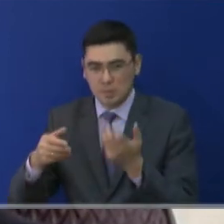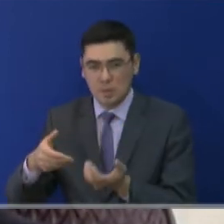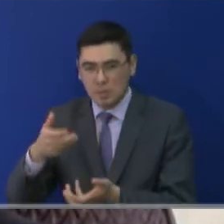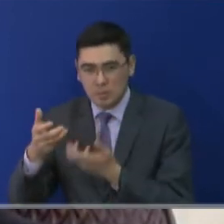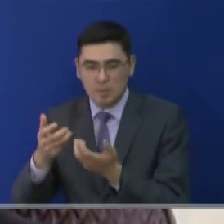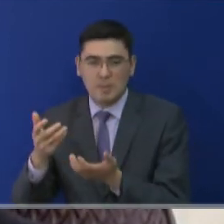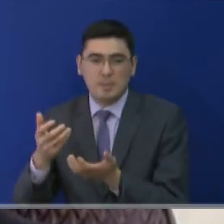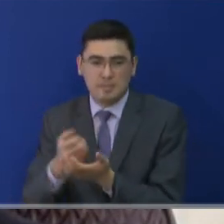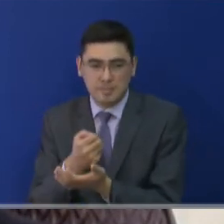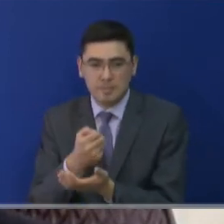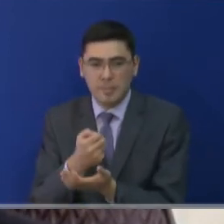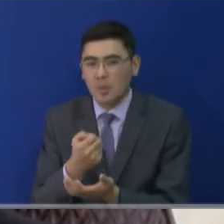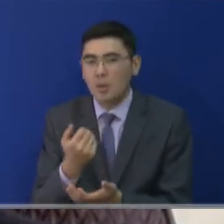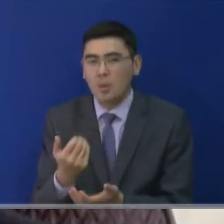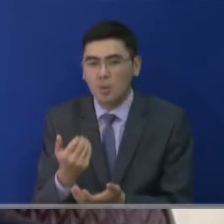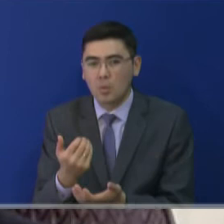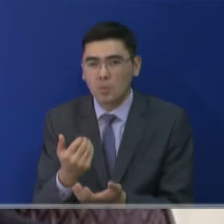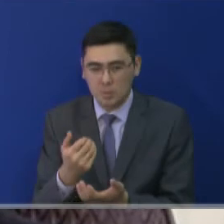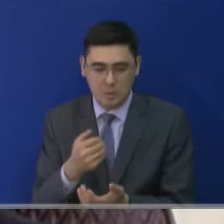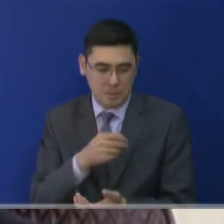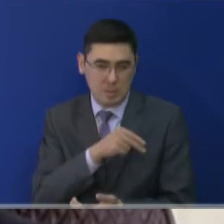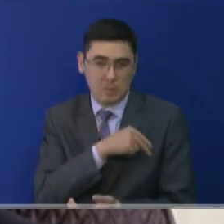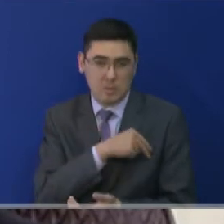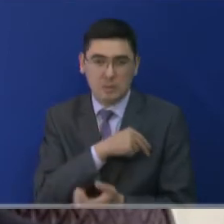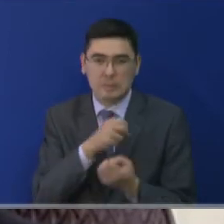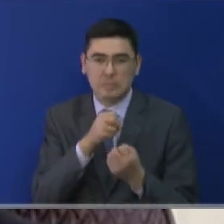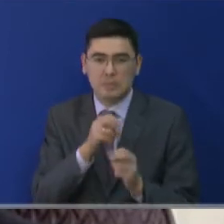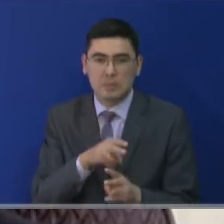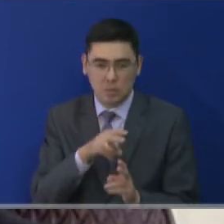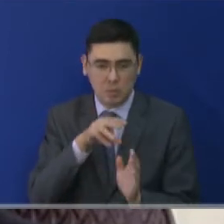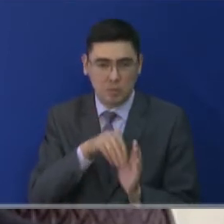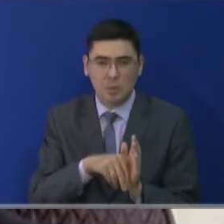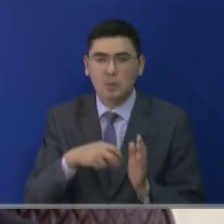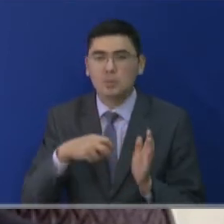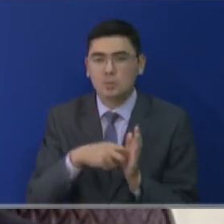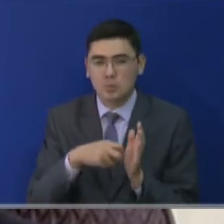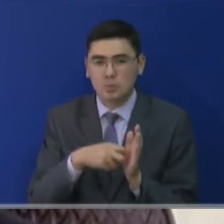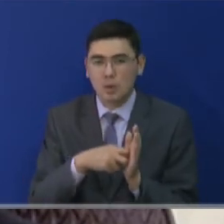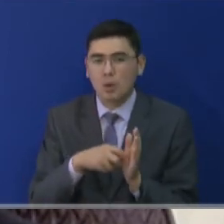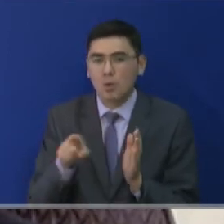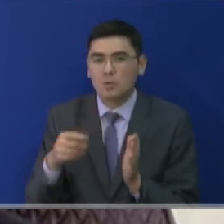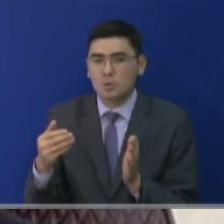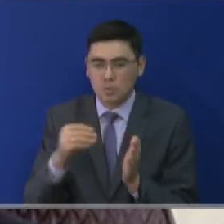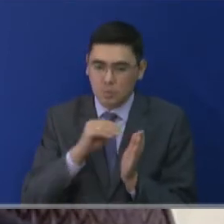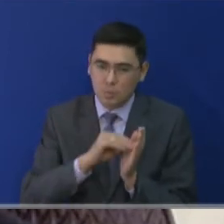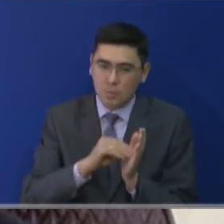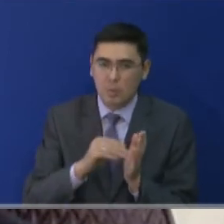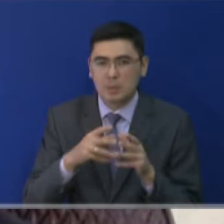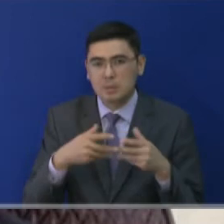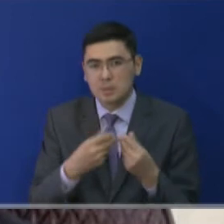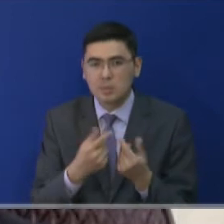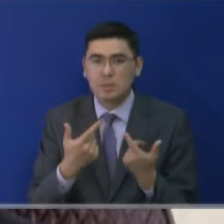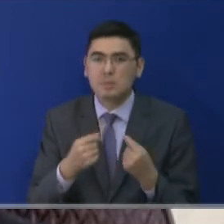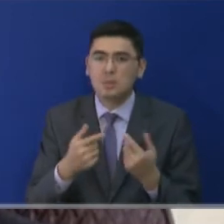айналысқан. Жауынгердің сүйегімен бірге арнайы медальон табылды. Оның ішінде хат болды. Онда сарбаздың қолымен отбасының мекен жайы